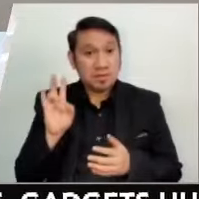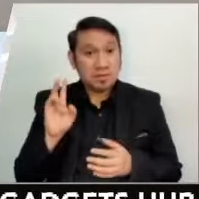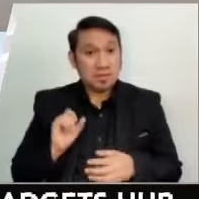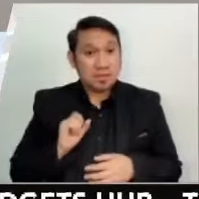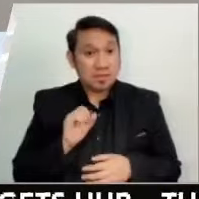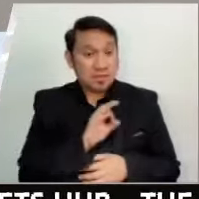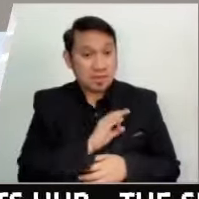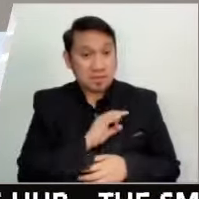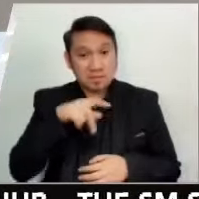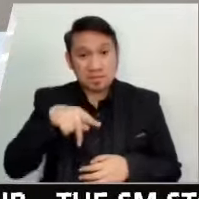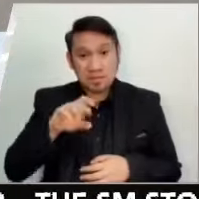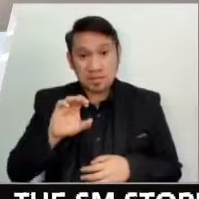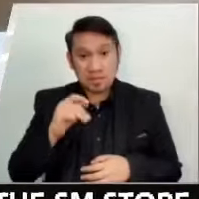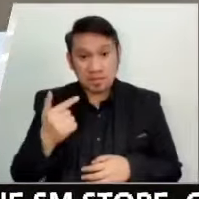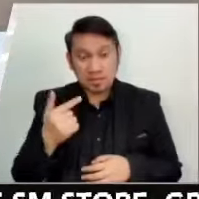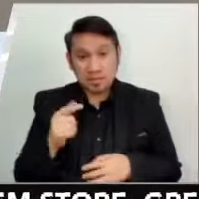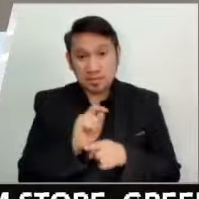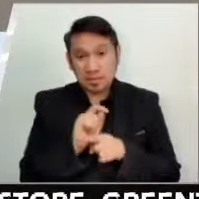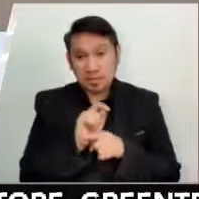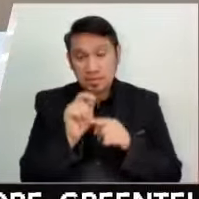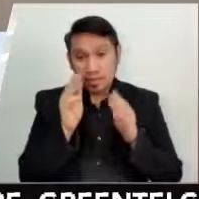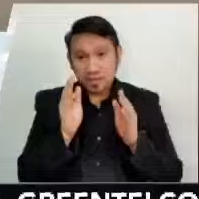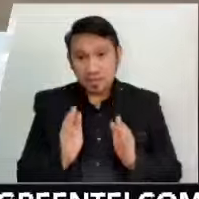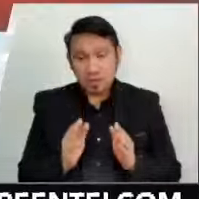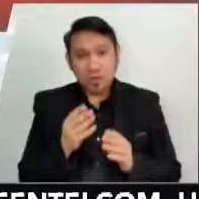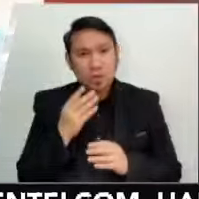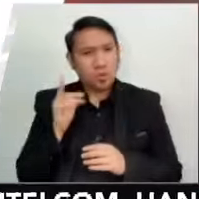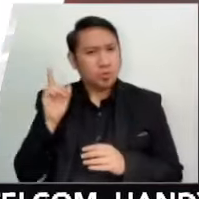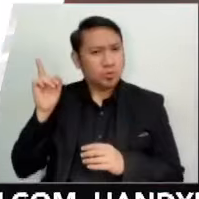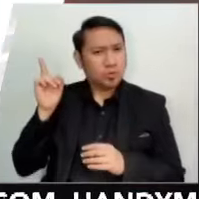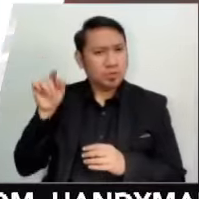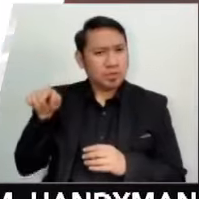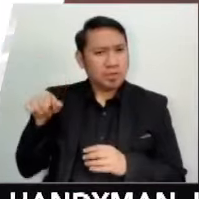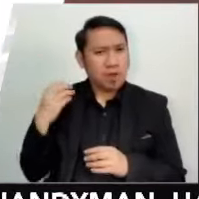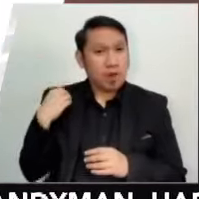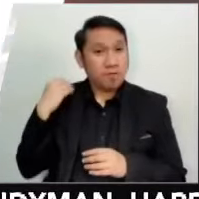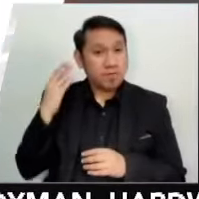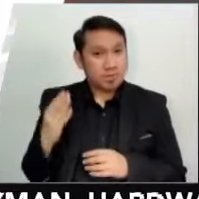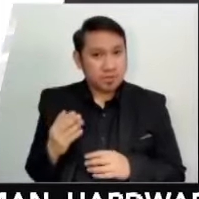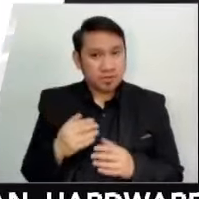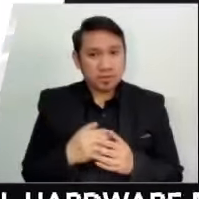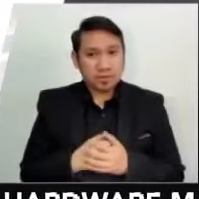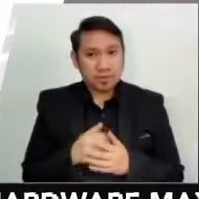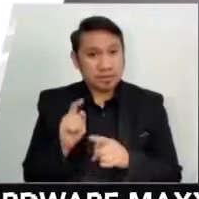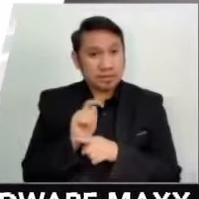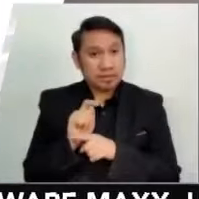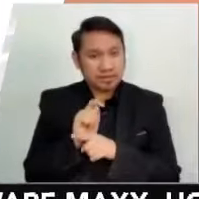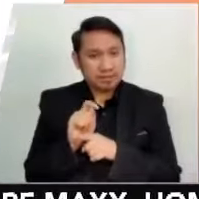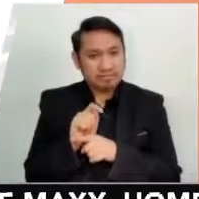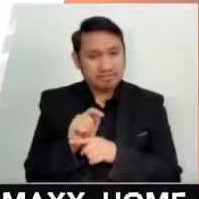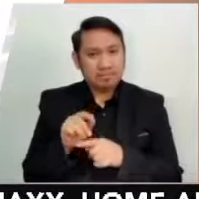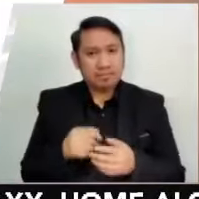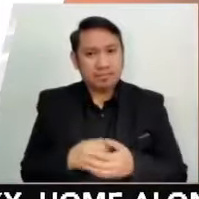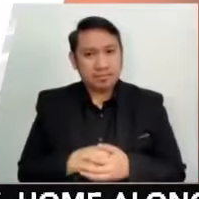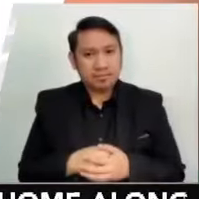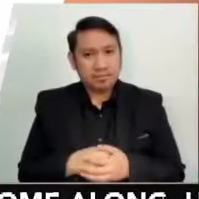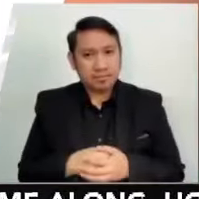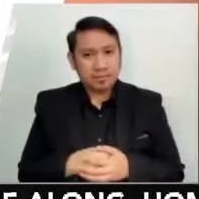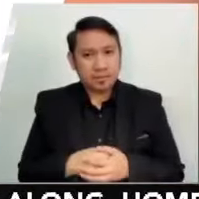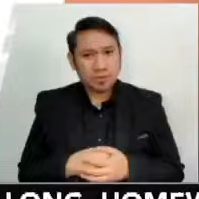mga trainer at opisyal na nangasiwa sa pagsasanay. Wala ka dyan! Wala ka dyan! Wala